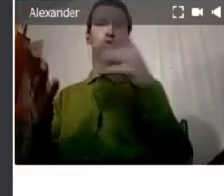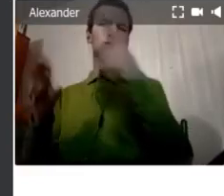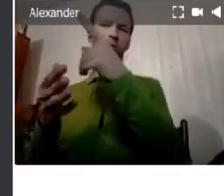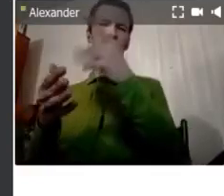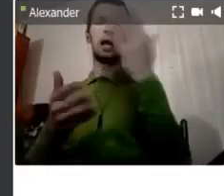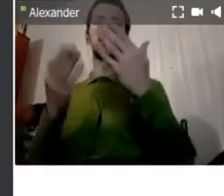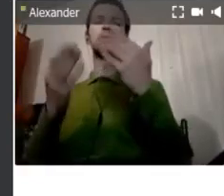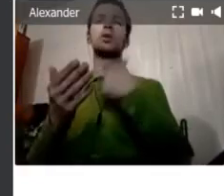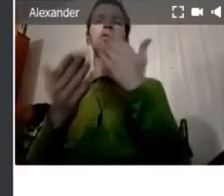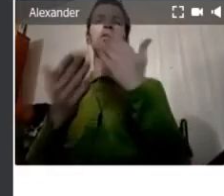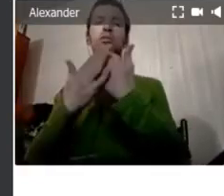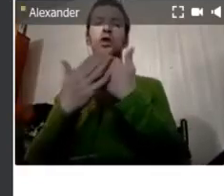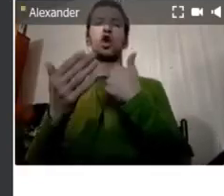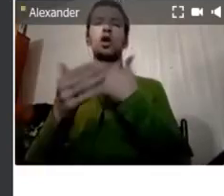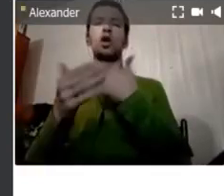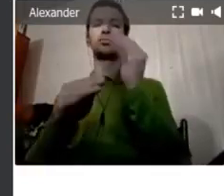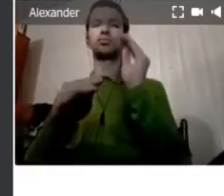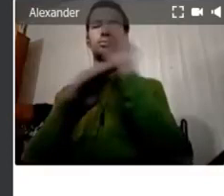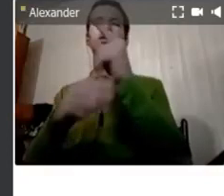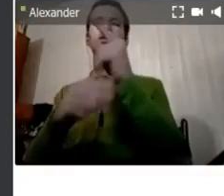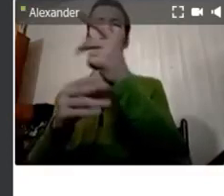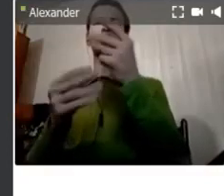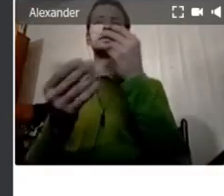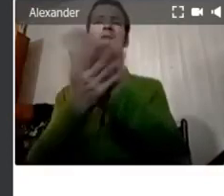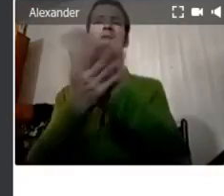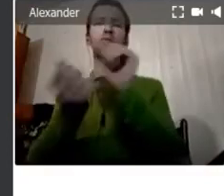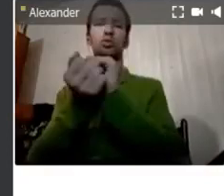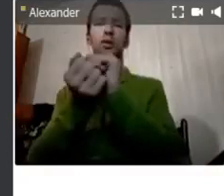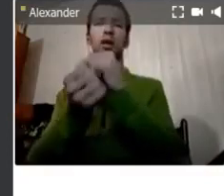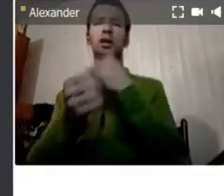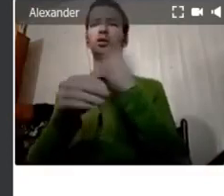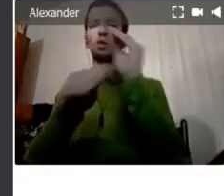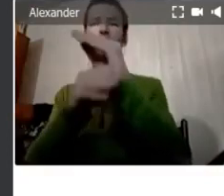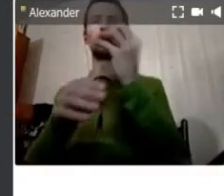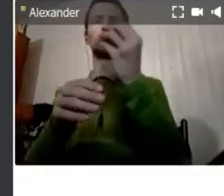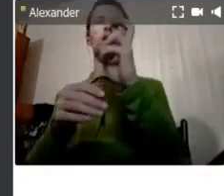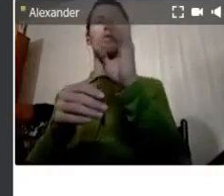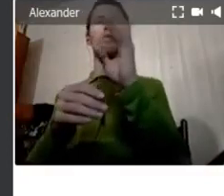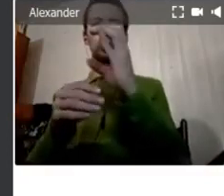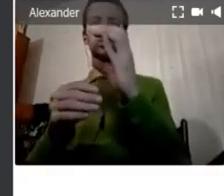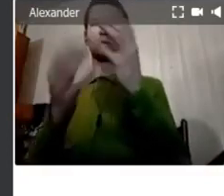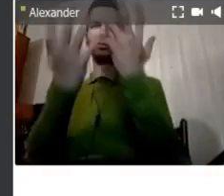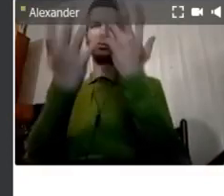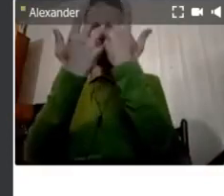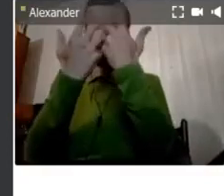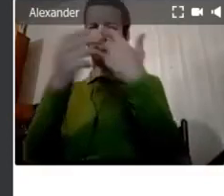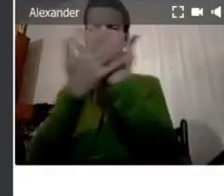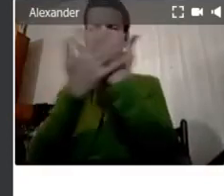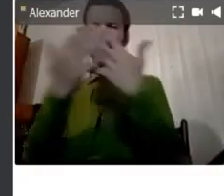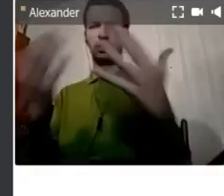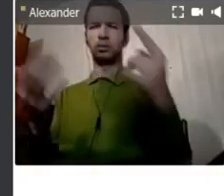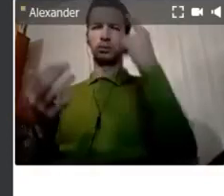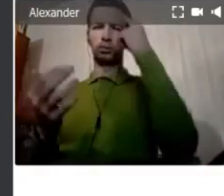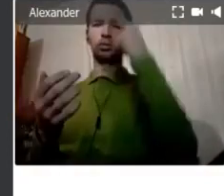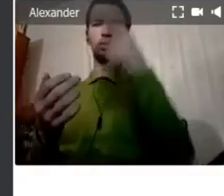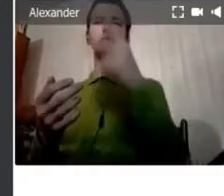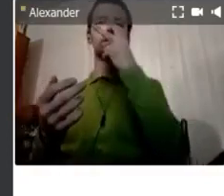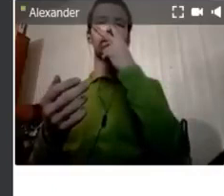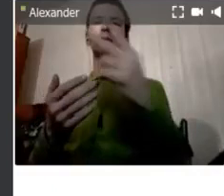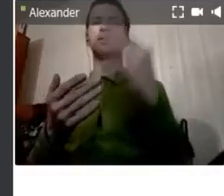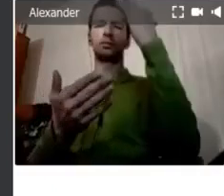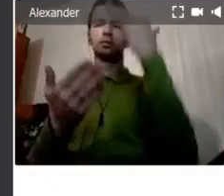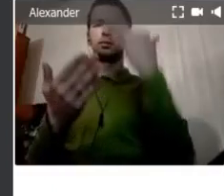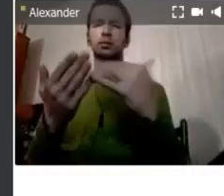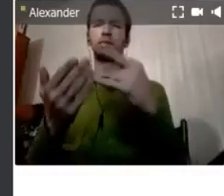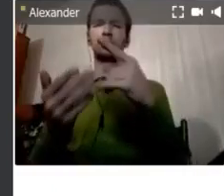тысяч евро. То есть это если мы проходим с 1 по 15 и делаем по одному лидеру на каждом из